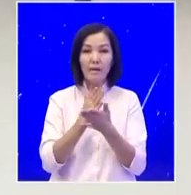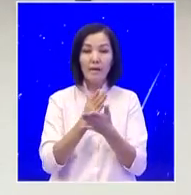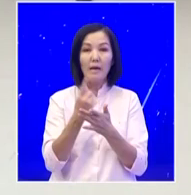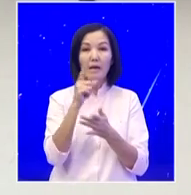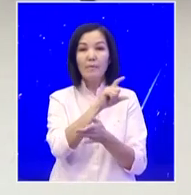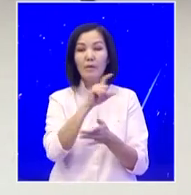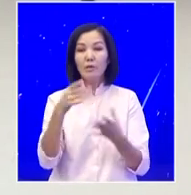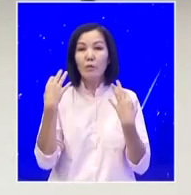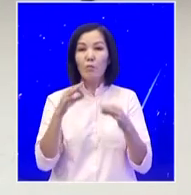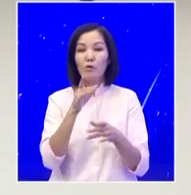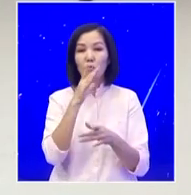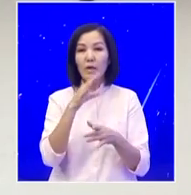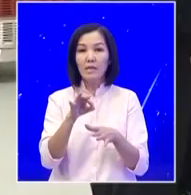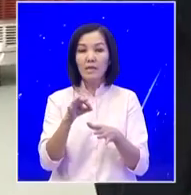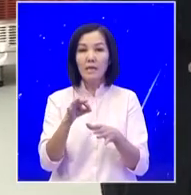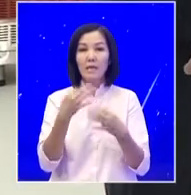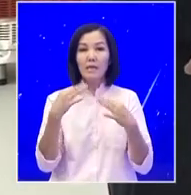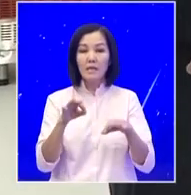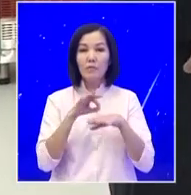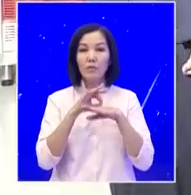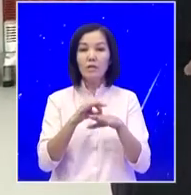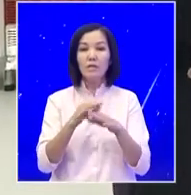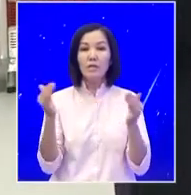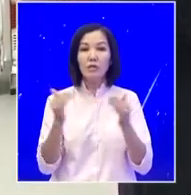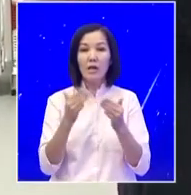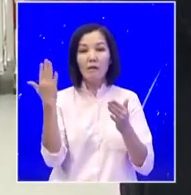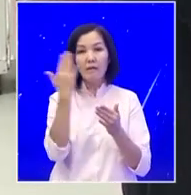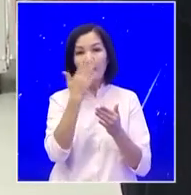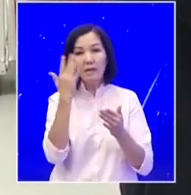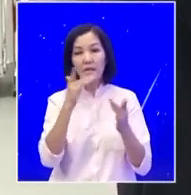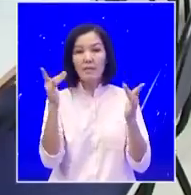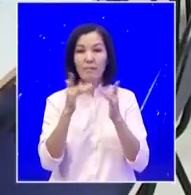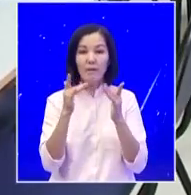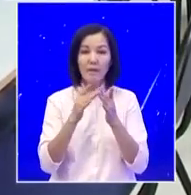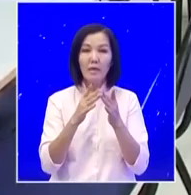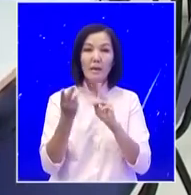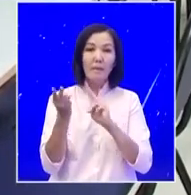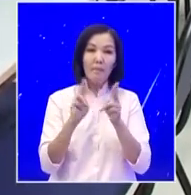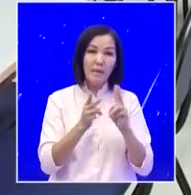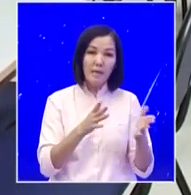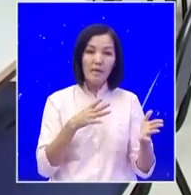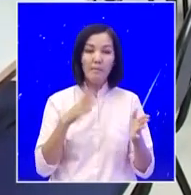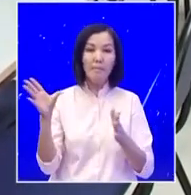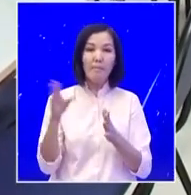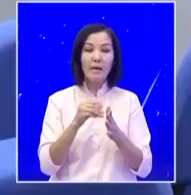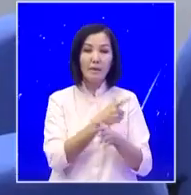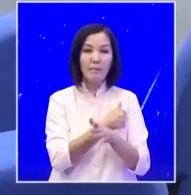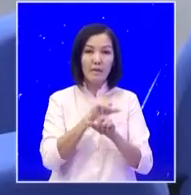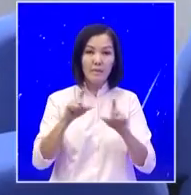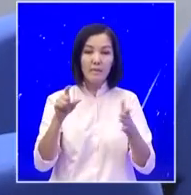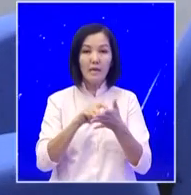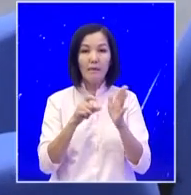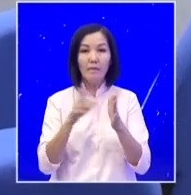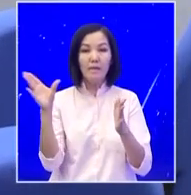бос уақытын тиімді өткізетін алаң. Мұнда шағын кинотеатр, кітапхана, би алаңы, спорттық және медициналық кабинет қарастырылған.